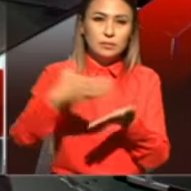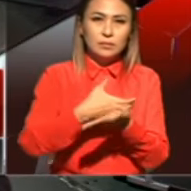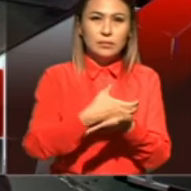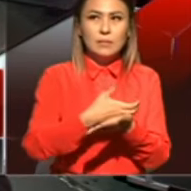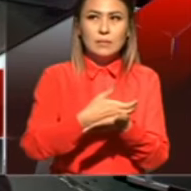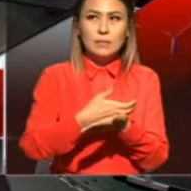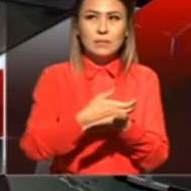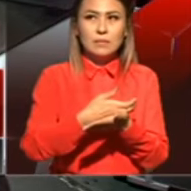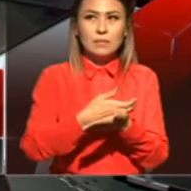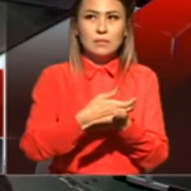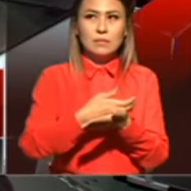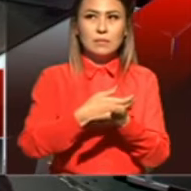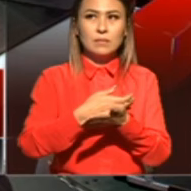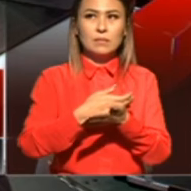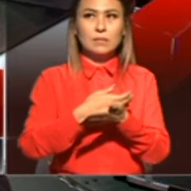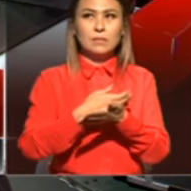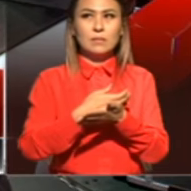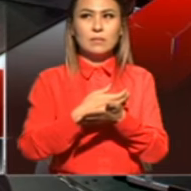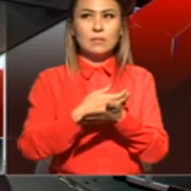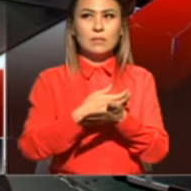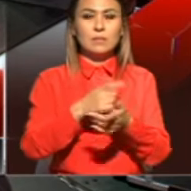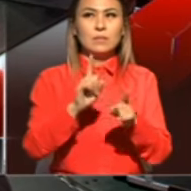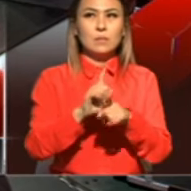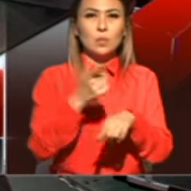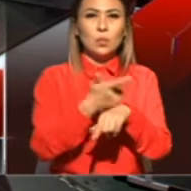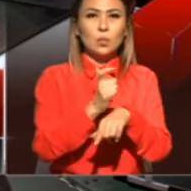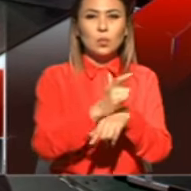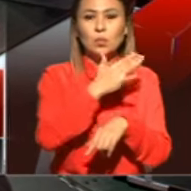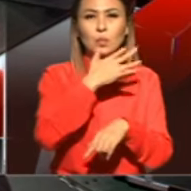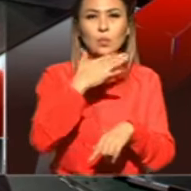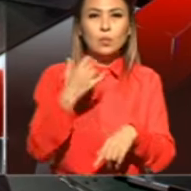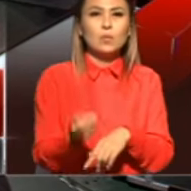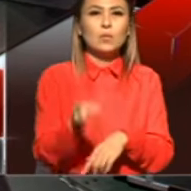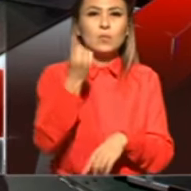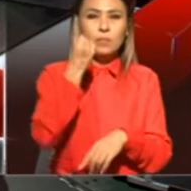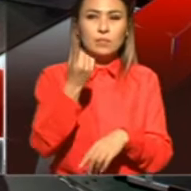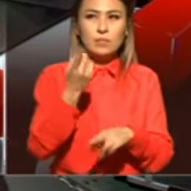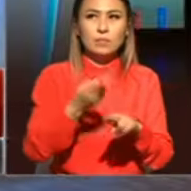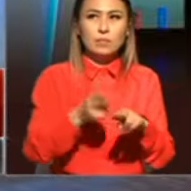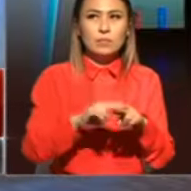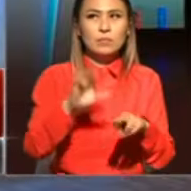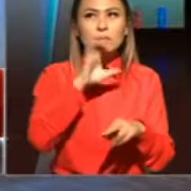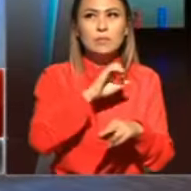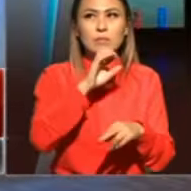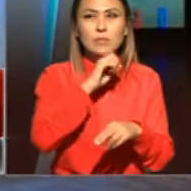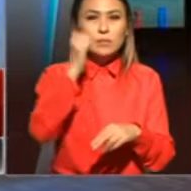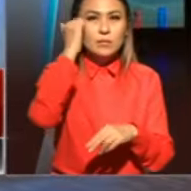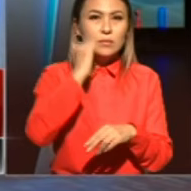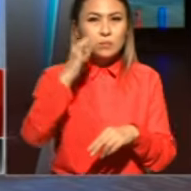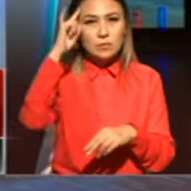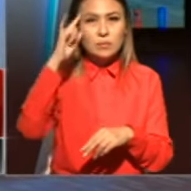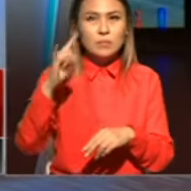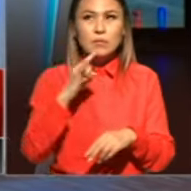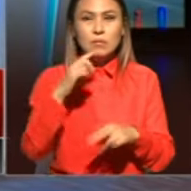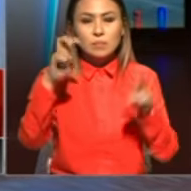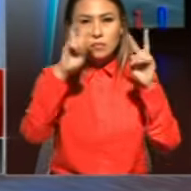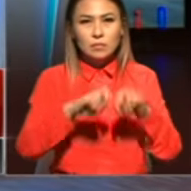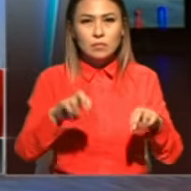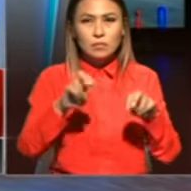енді былай үлес салмағына қарасаң өте көп. Қайдан келіп жатқан? Бұл ұрланған ақша. Ескі Қазақстан. А оны